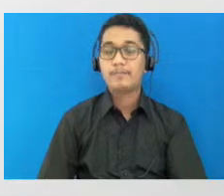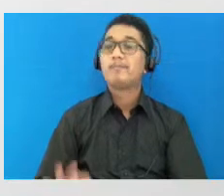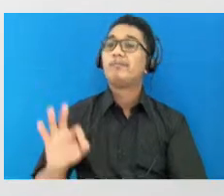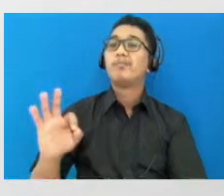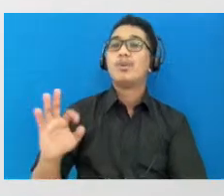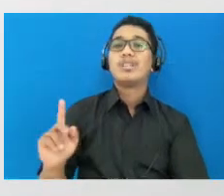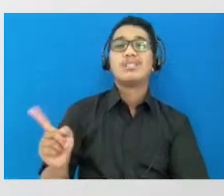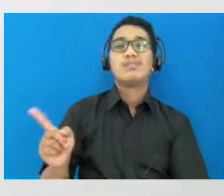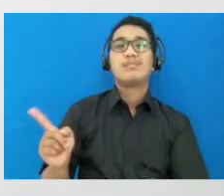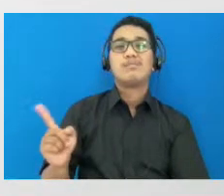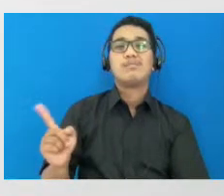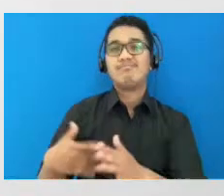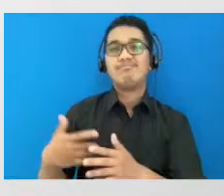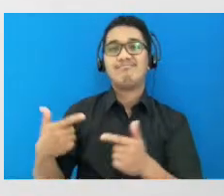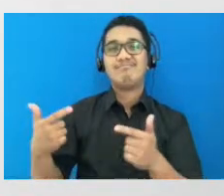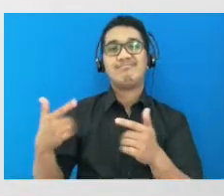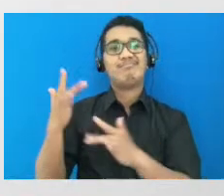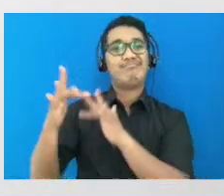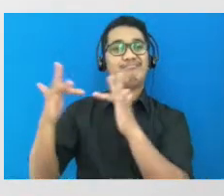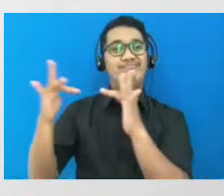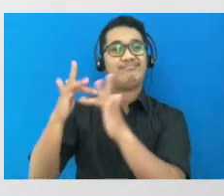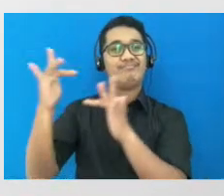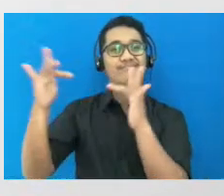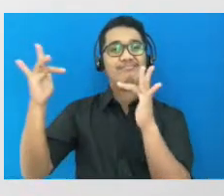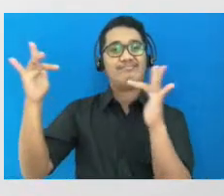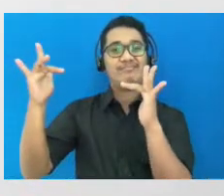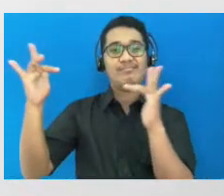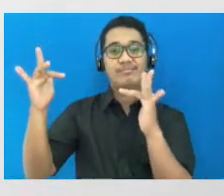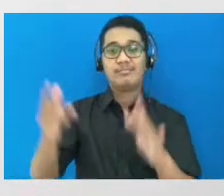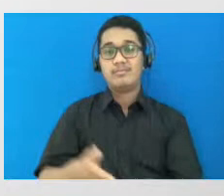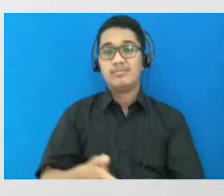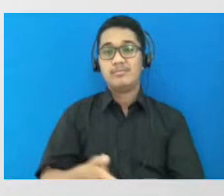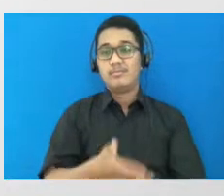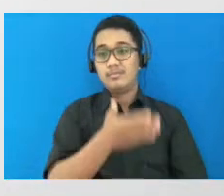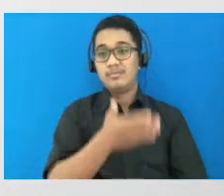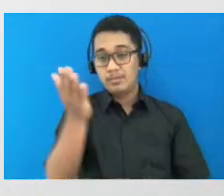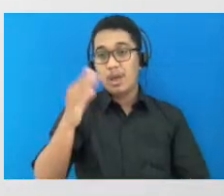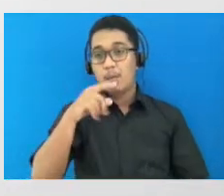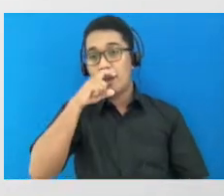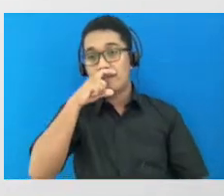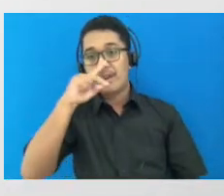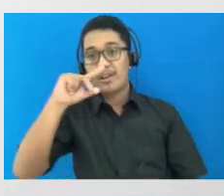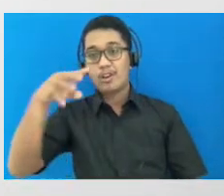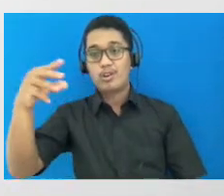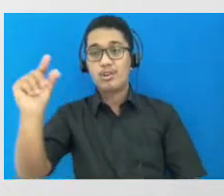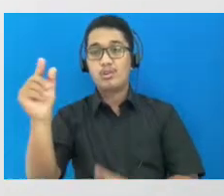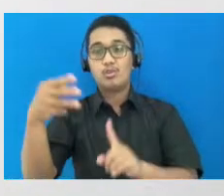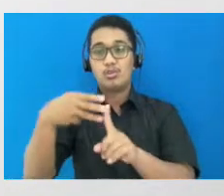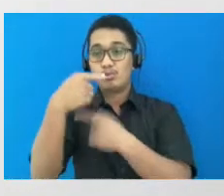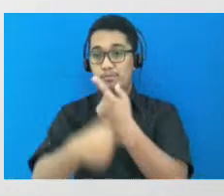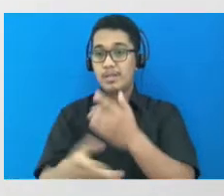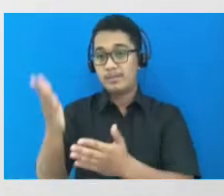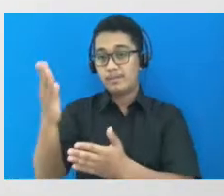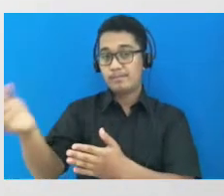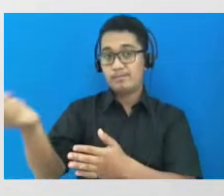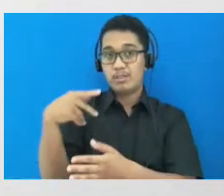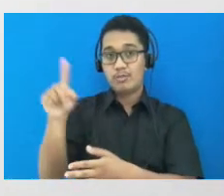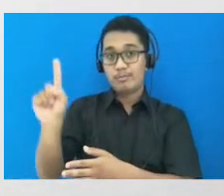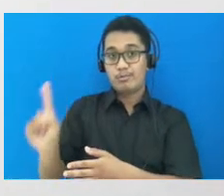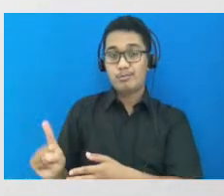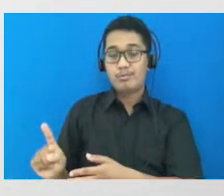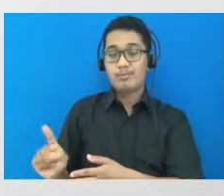Oke, karena gangguan sinyal, sepertinya Pak Ruby bisa menjawab pertanyaannya lebih dulu ya, soal tren keamanan digital berikutnya,